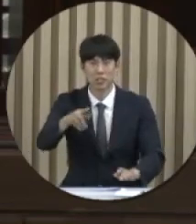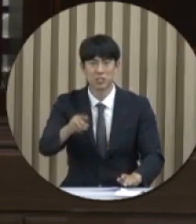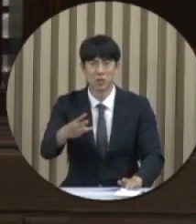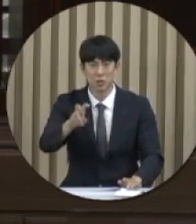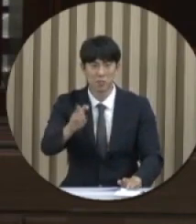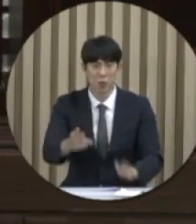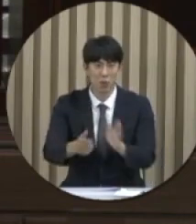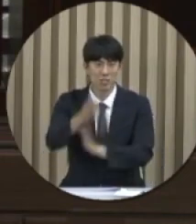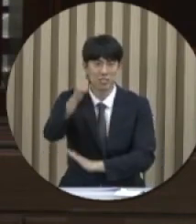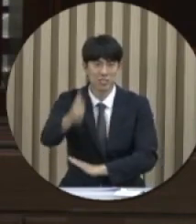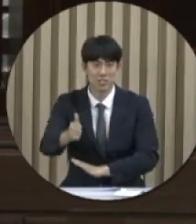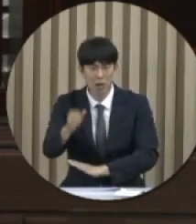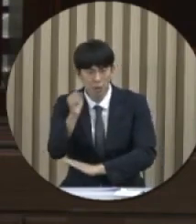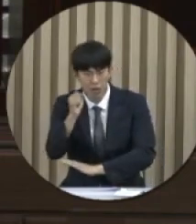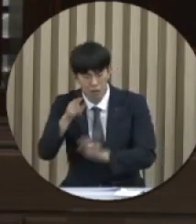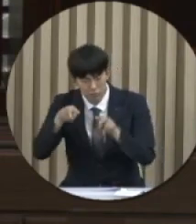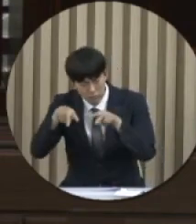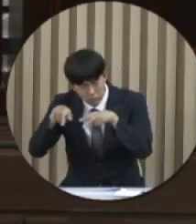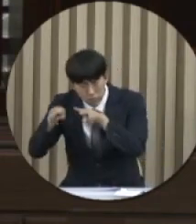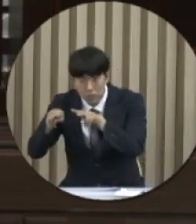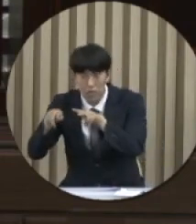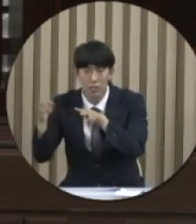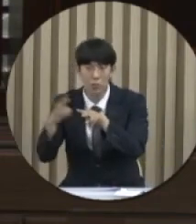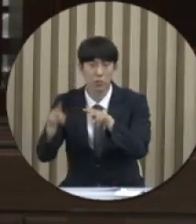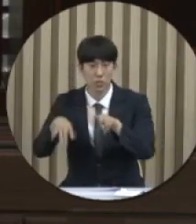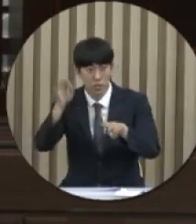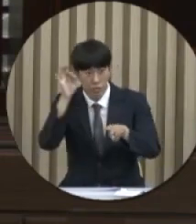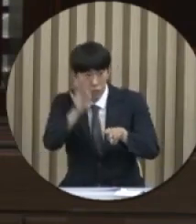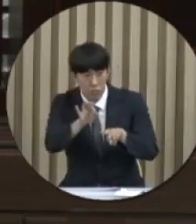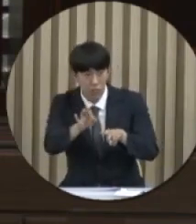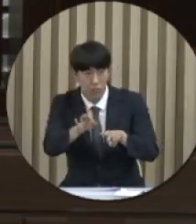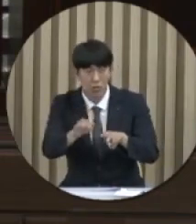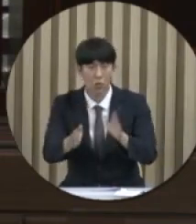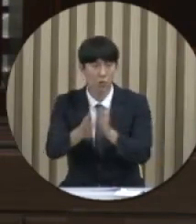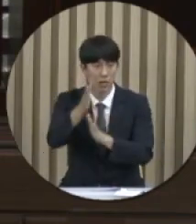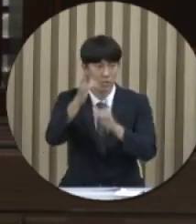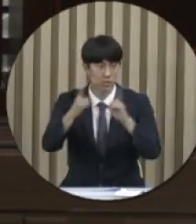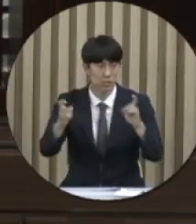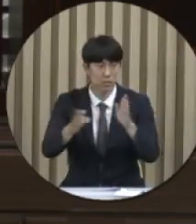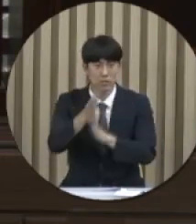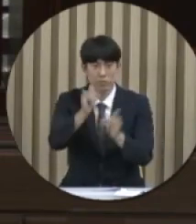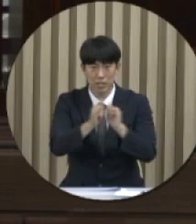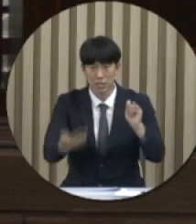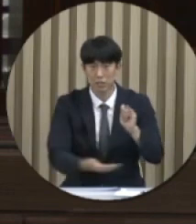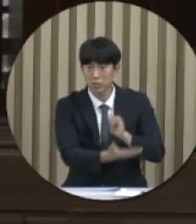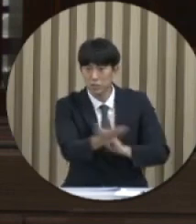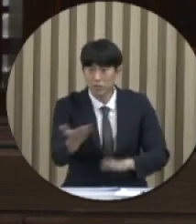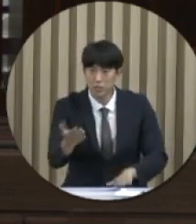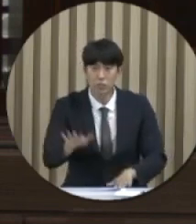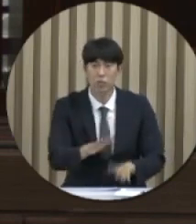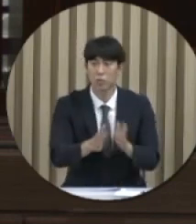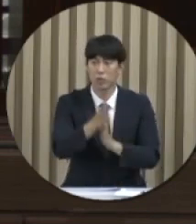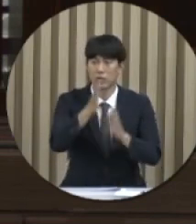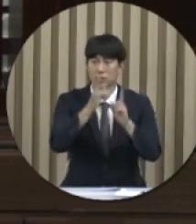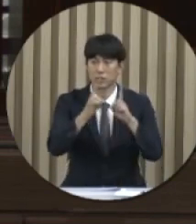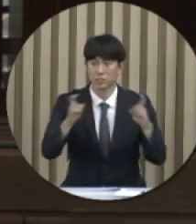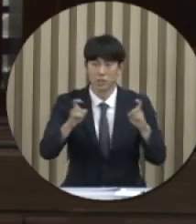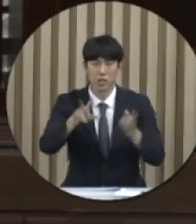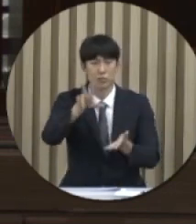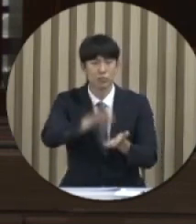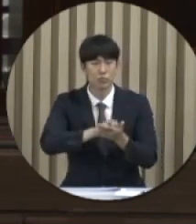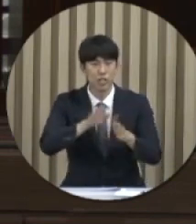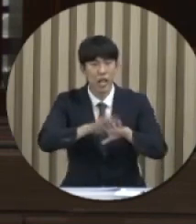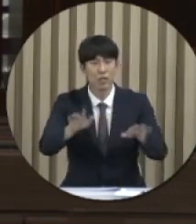시장님의 불안한 눈빛, 그리고 그걸 지켜보는 화성 시민분들에게 우리 화성의 문제 해결에